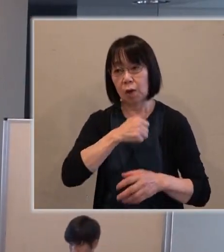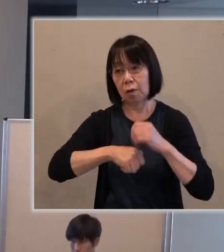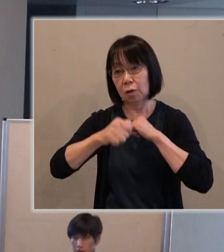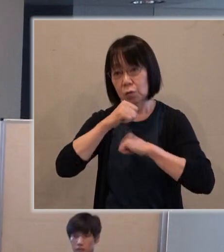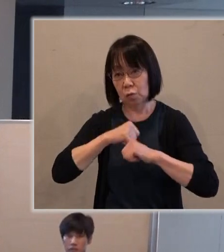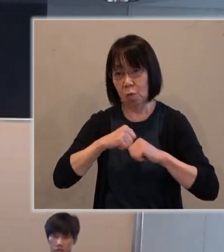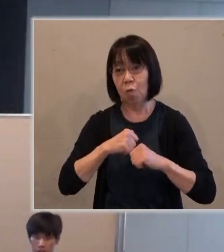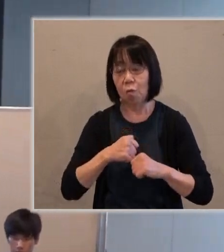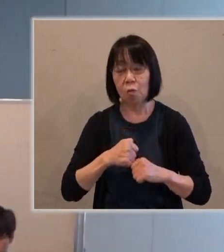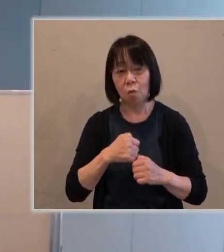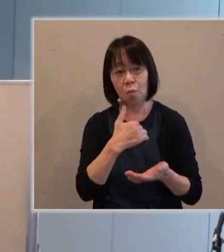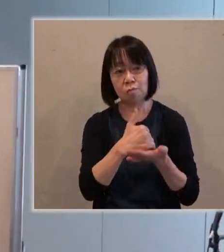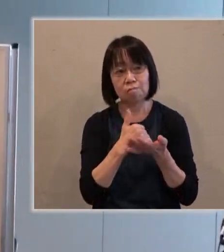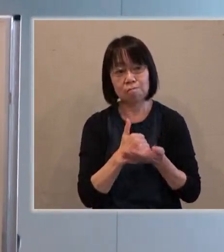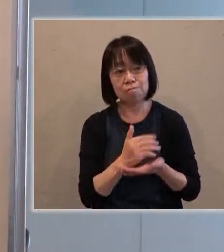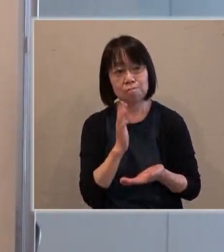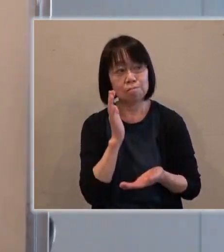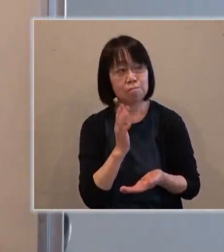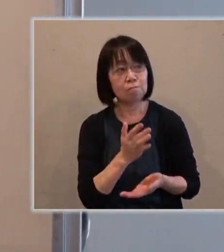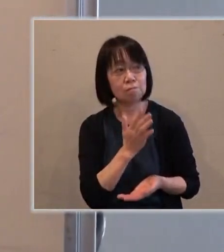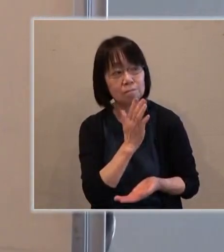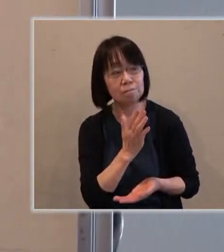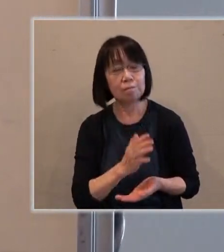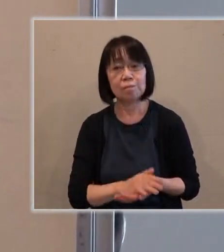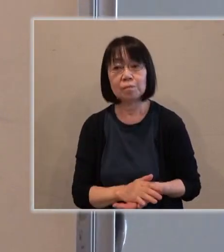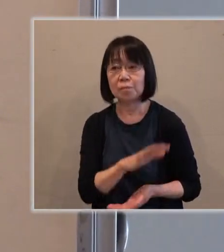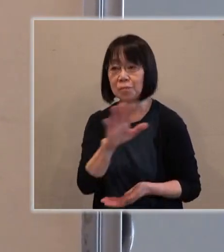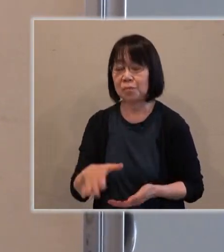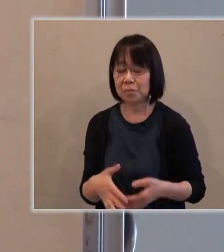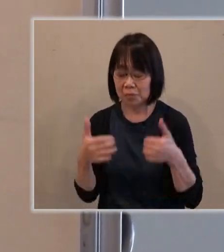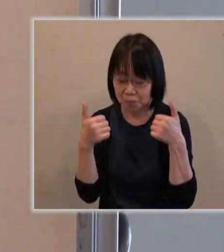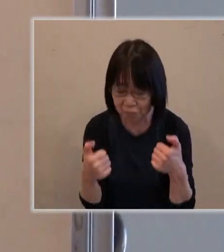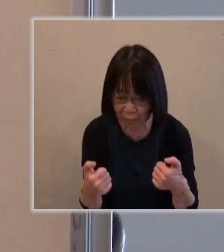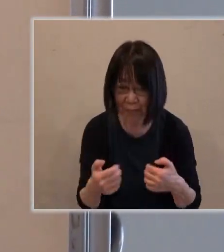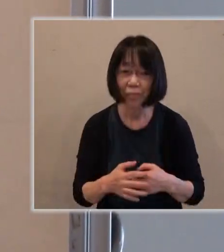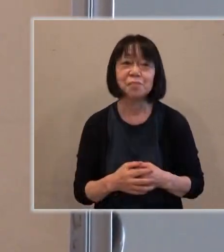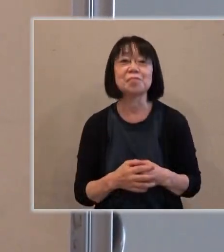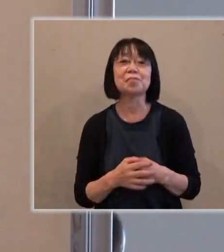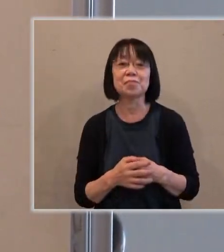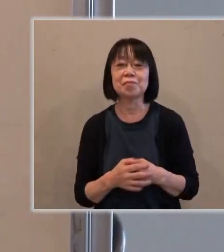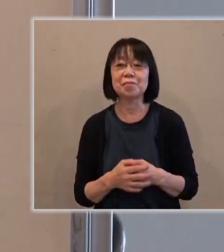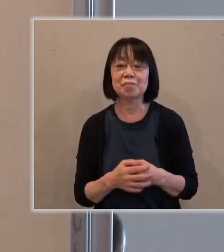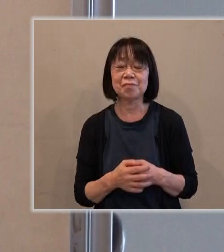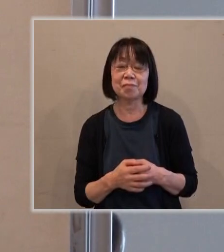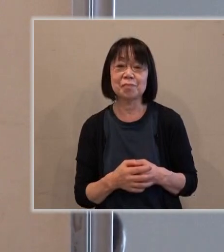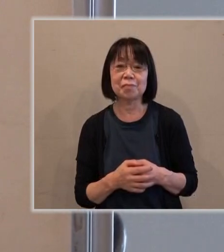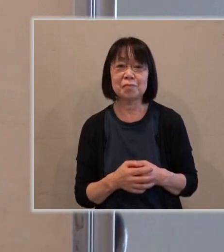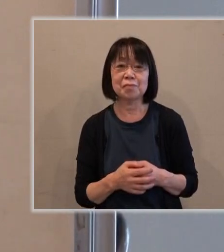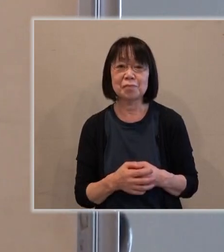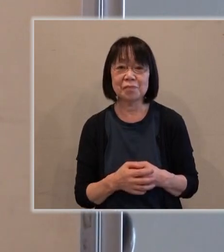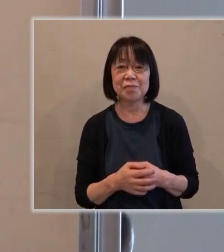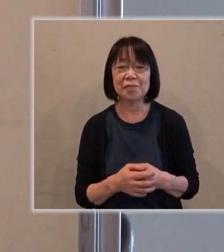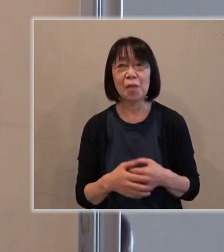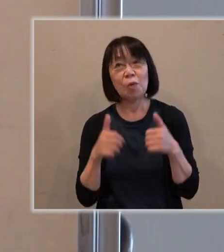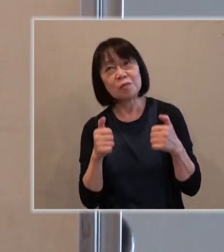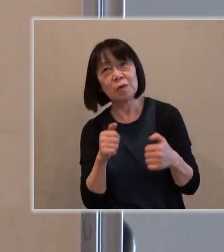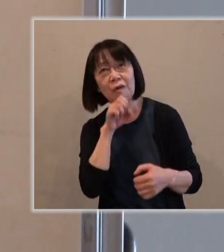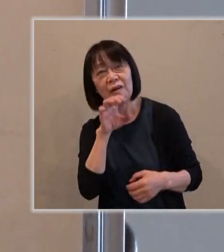か。 皆さんこんにちは。 こんにちは。 こんにちは。 まあそういう感じじゃないと思うんですけど